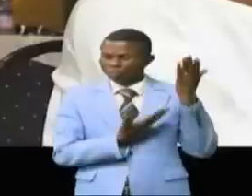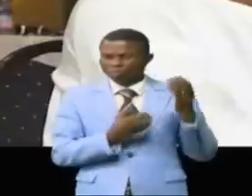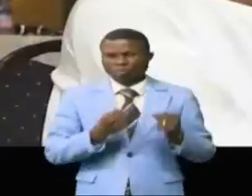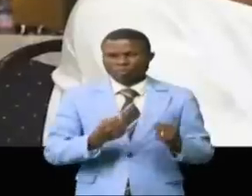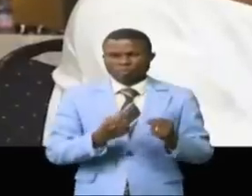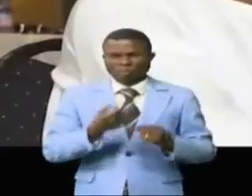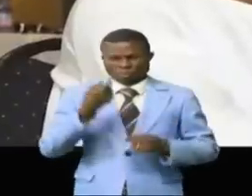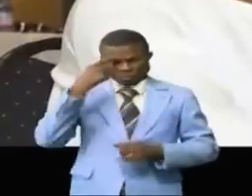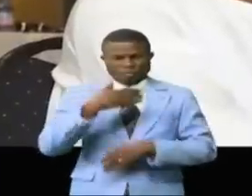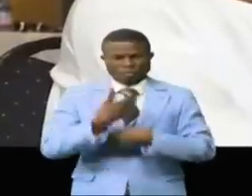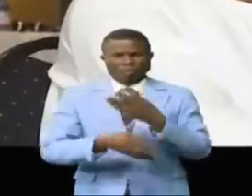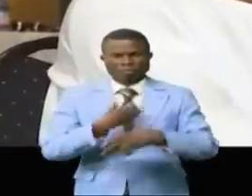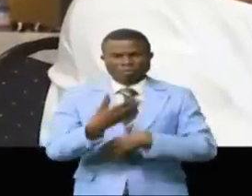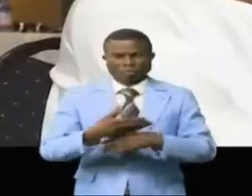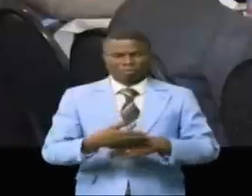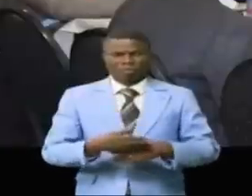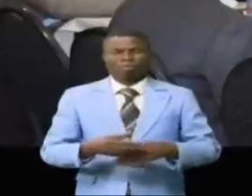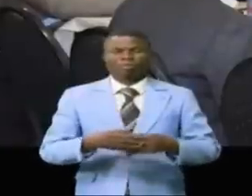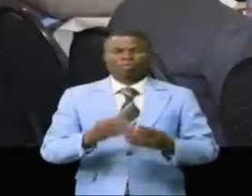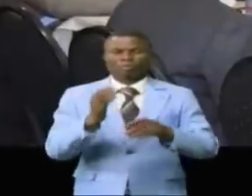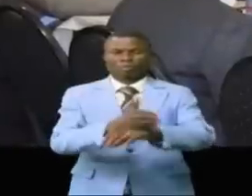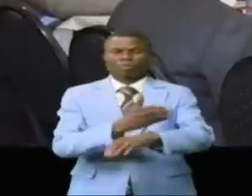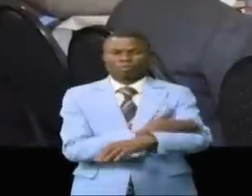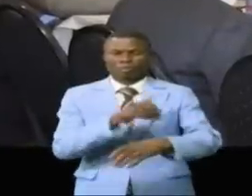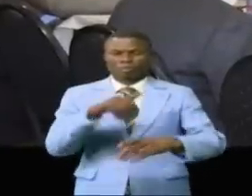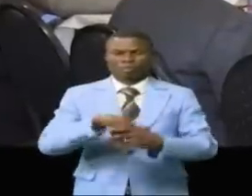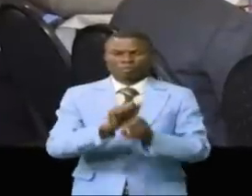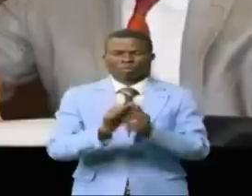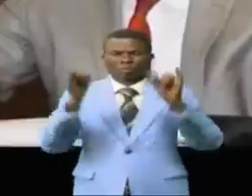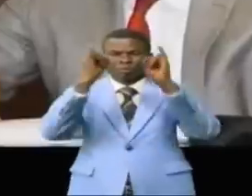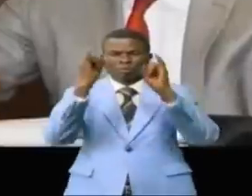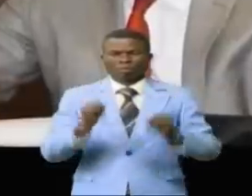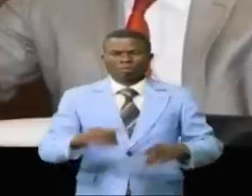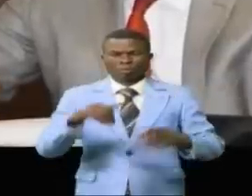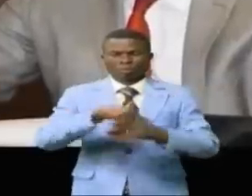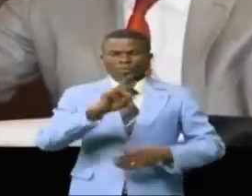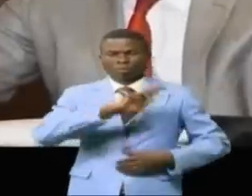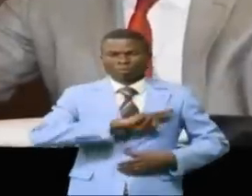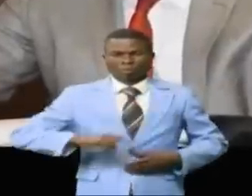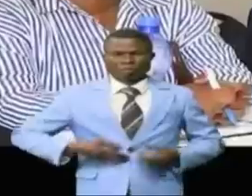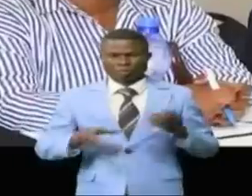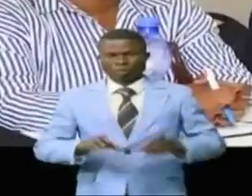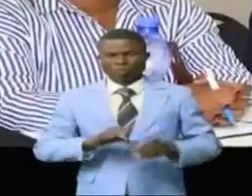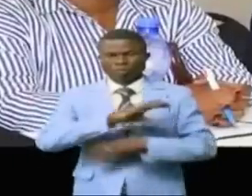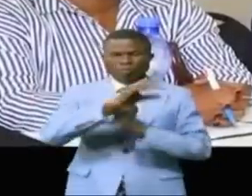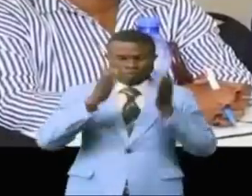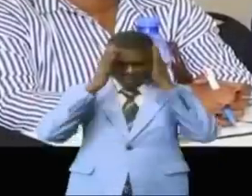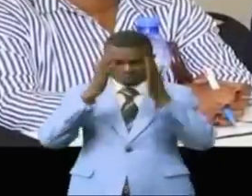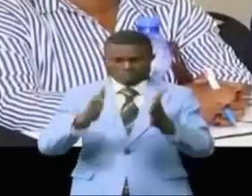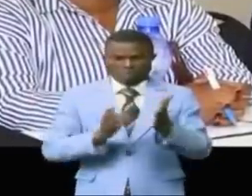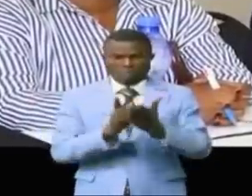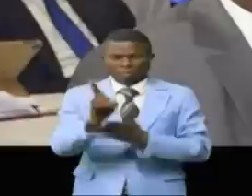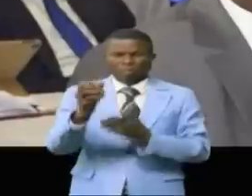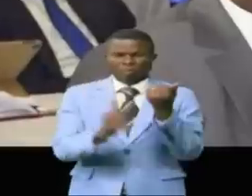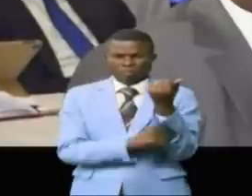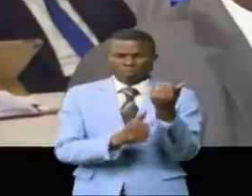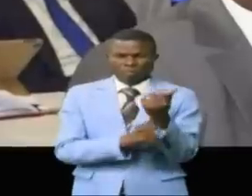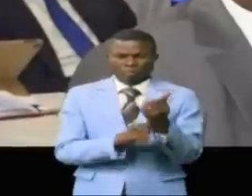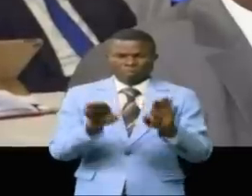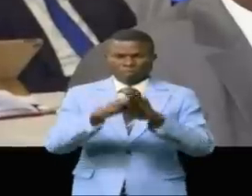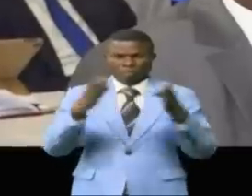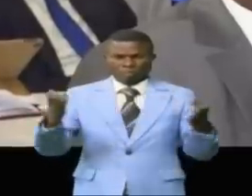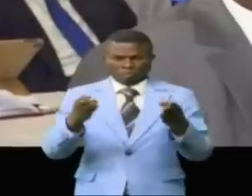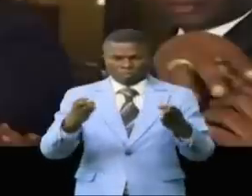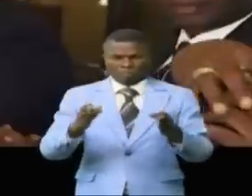opportunité pour réaliser de nouvelles avancées dans les domaines de l'Internet en RDC, centré sur les droits de l'homme, l'ouverture